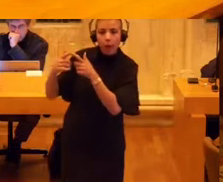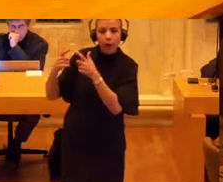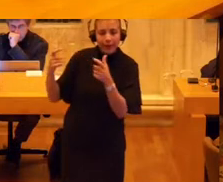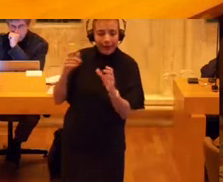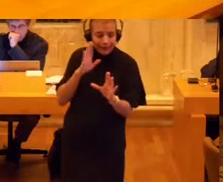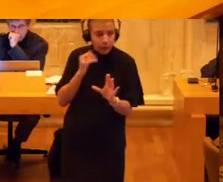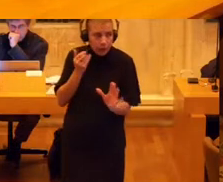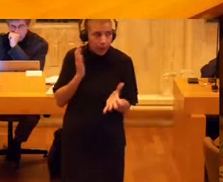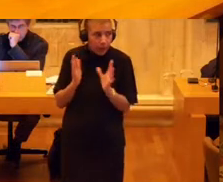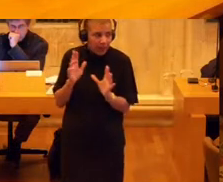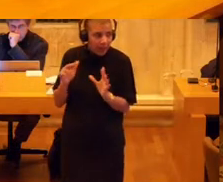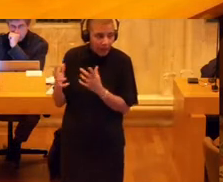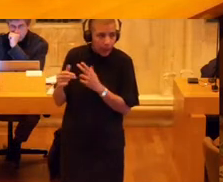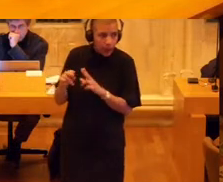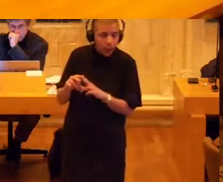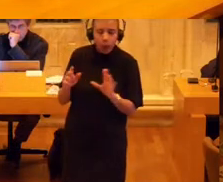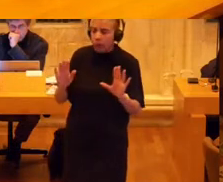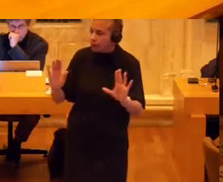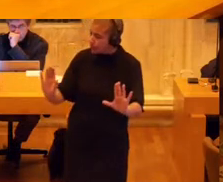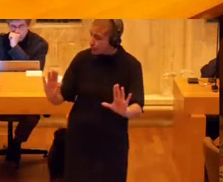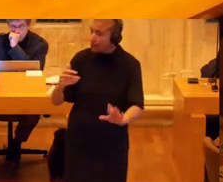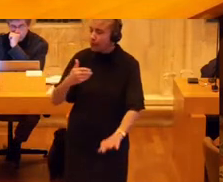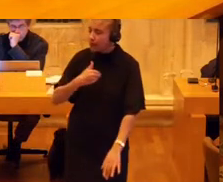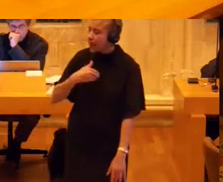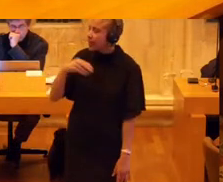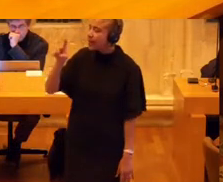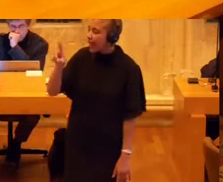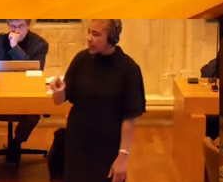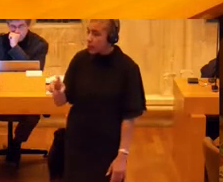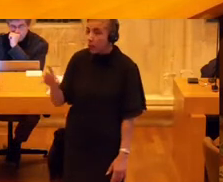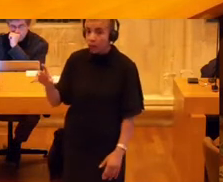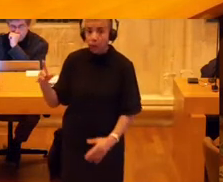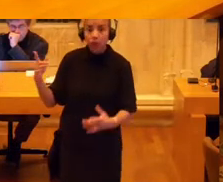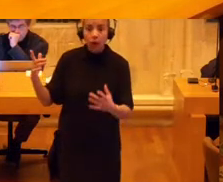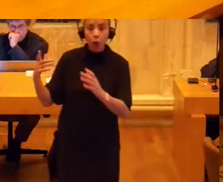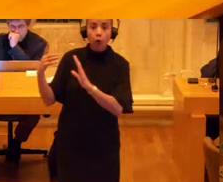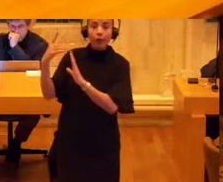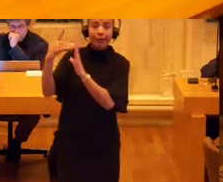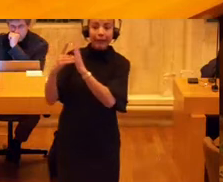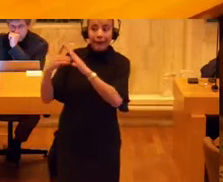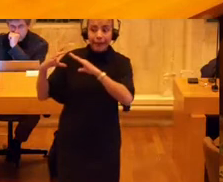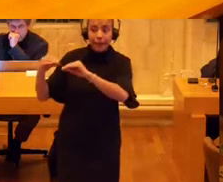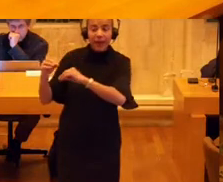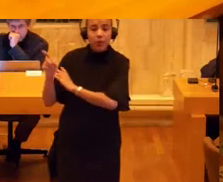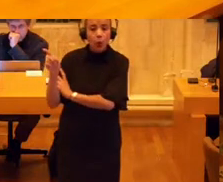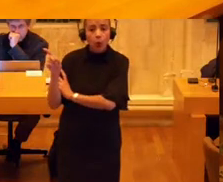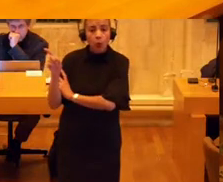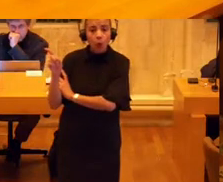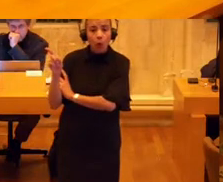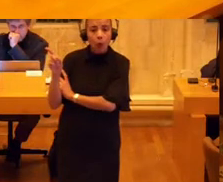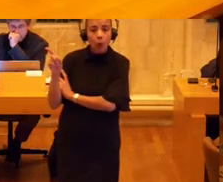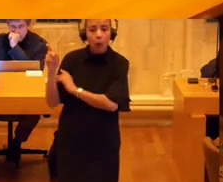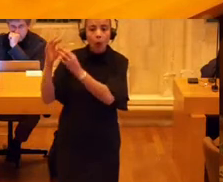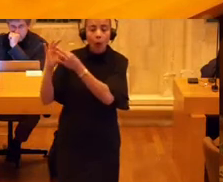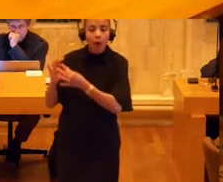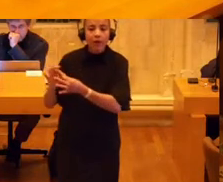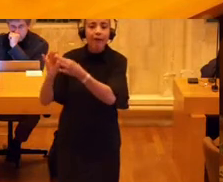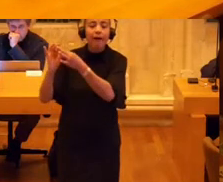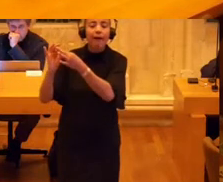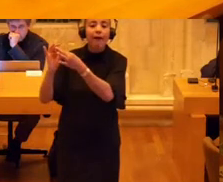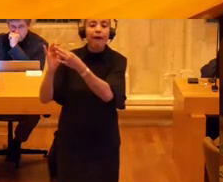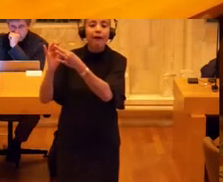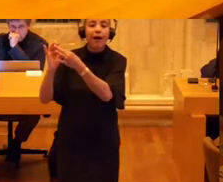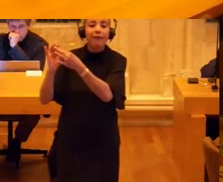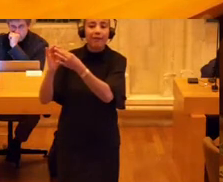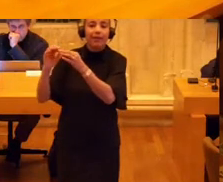où est-ce qu'on en est par rapport à ce décret d'application concernant la publicité lumineuse ? Parce que se pose,